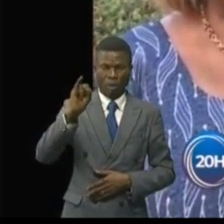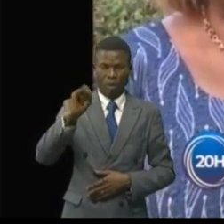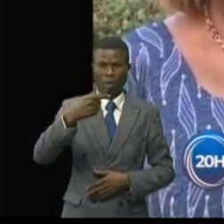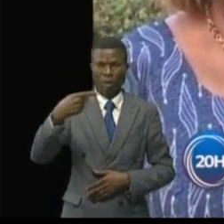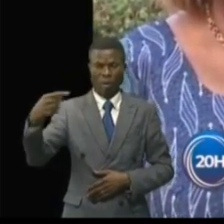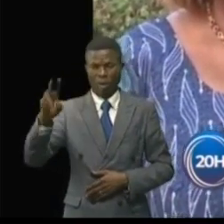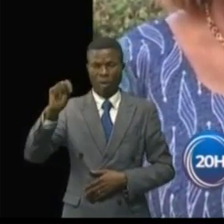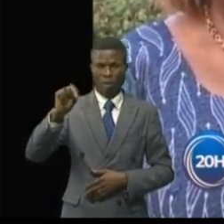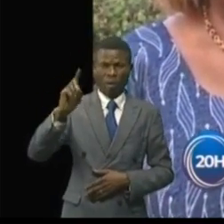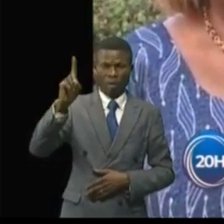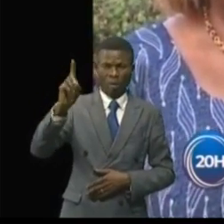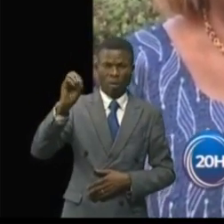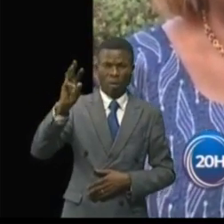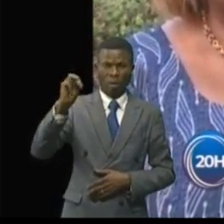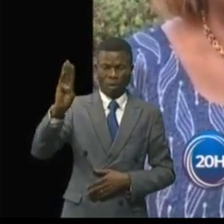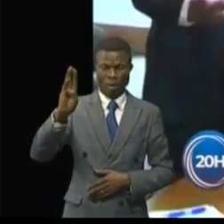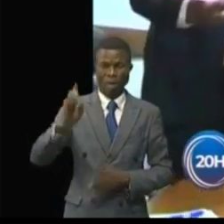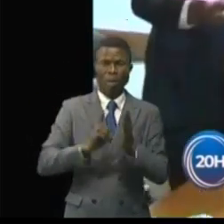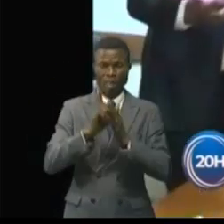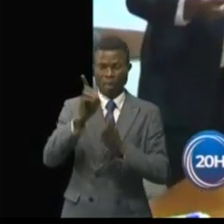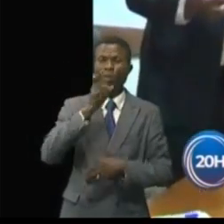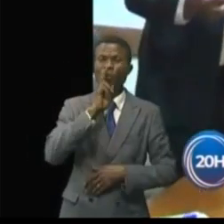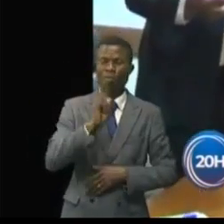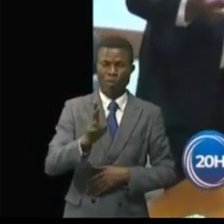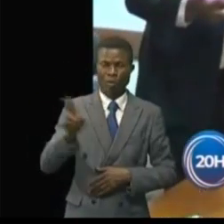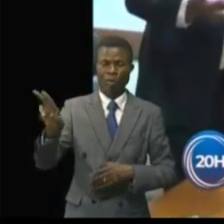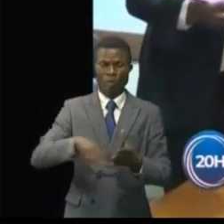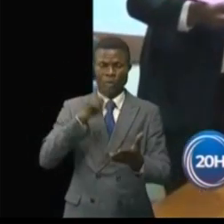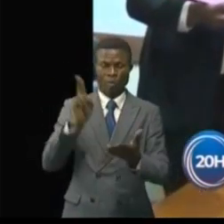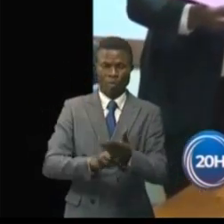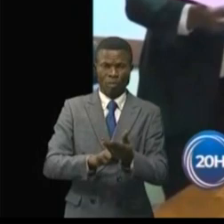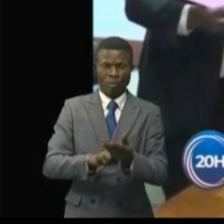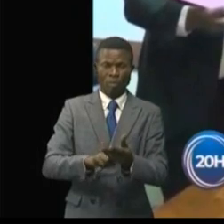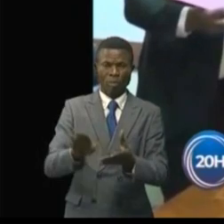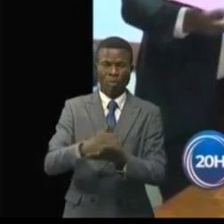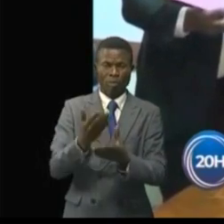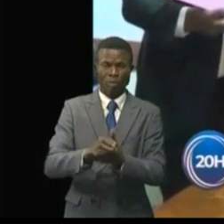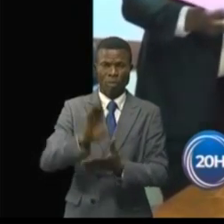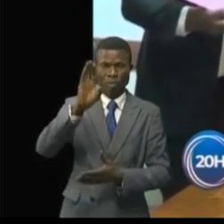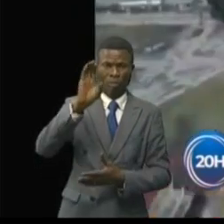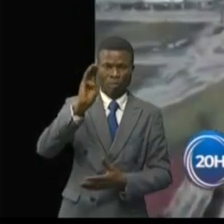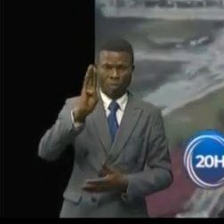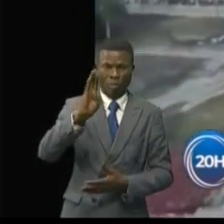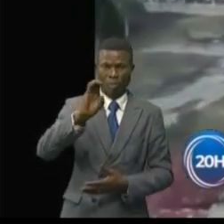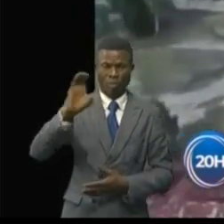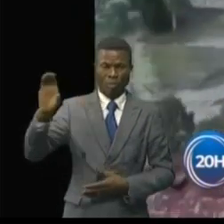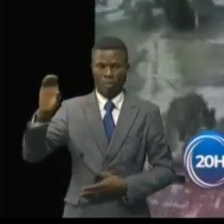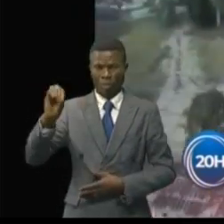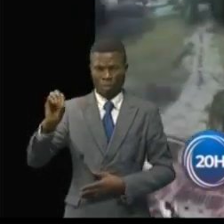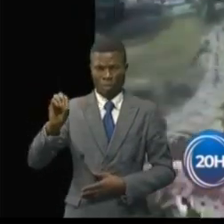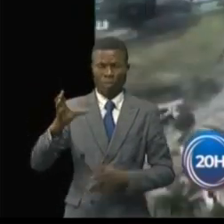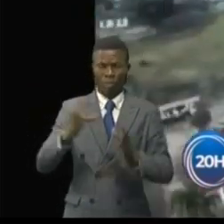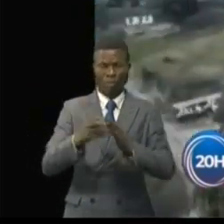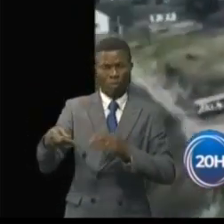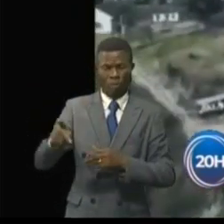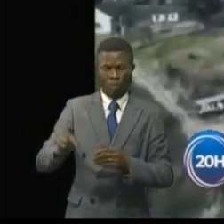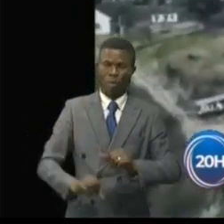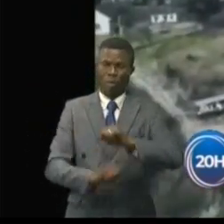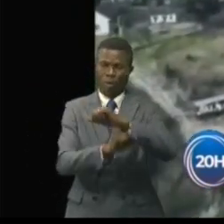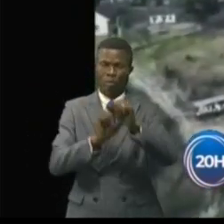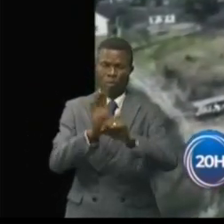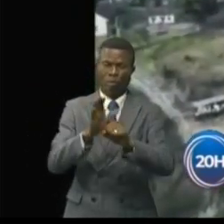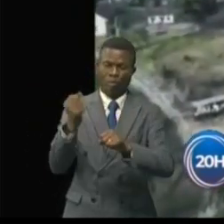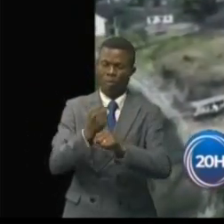devoir booster son développement. Ces protocoles d'accord signés entre le BCECO et le Maïndombe est donc un coup de pouce pour mener des